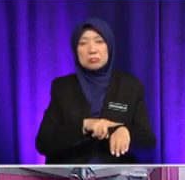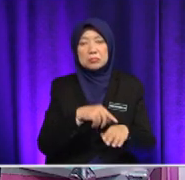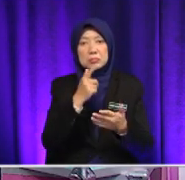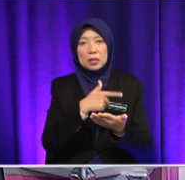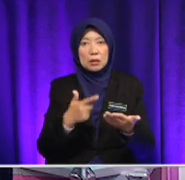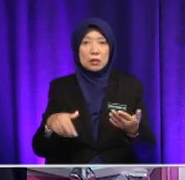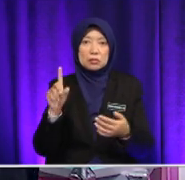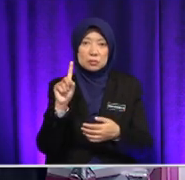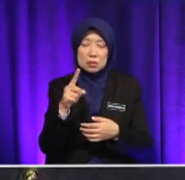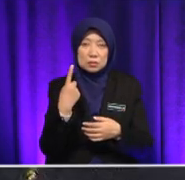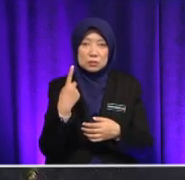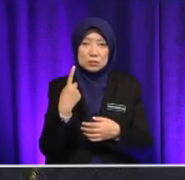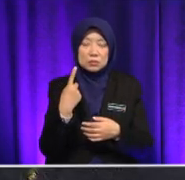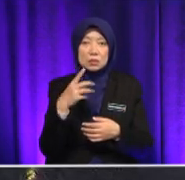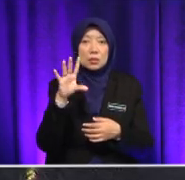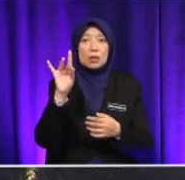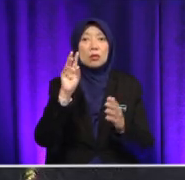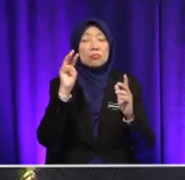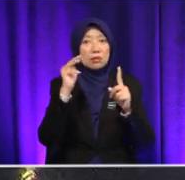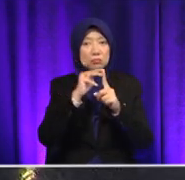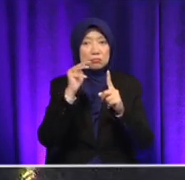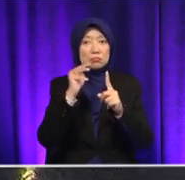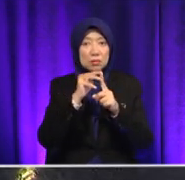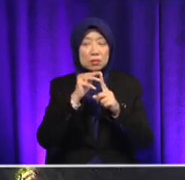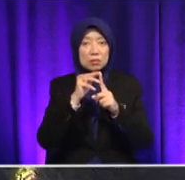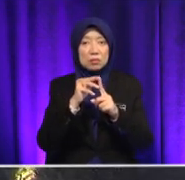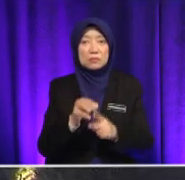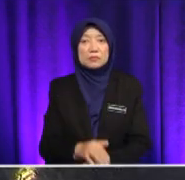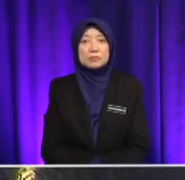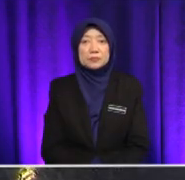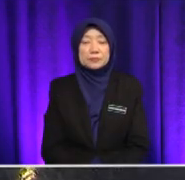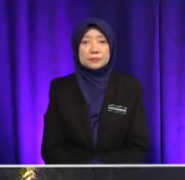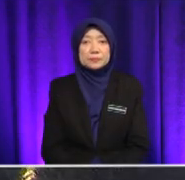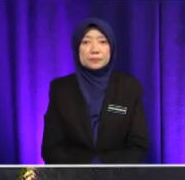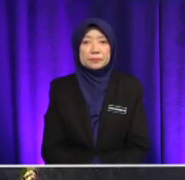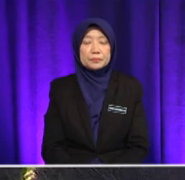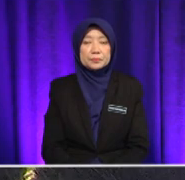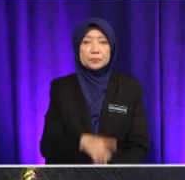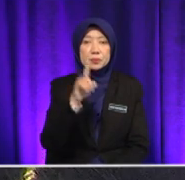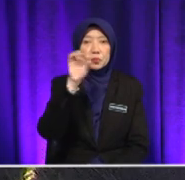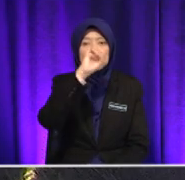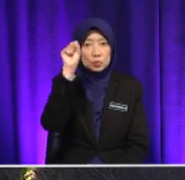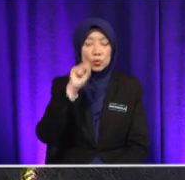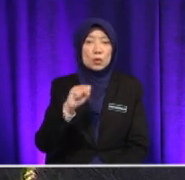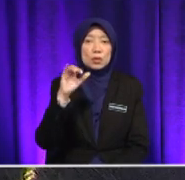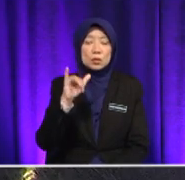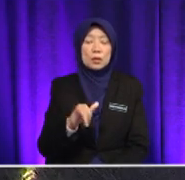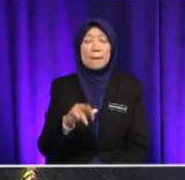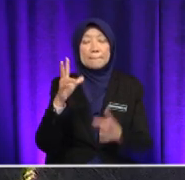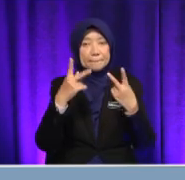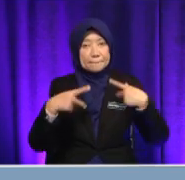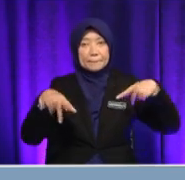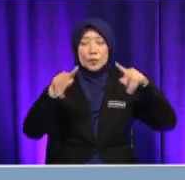tapi saya nampak di situ jadi ini adalah satu soal lain yang kita perlu titik